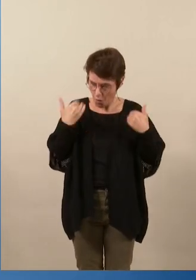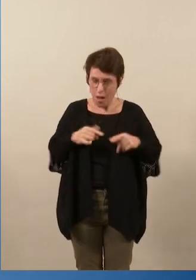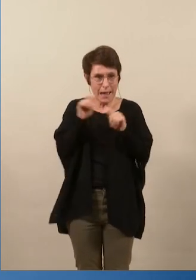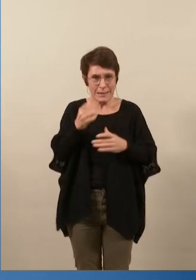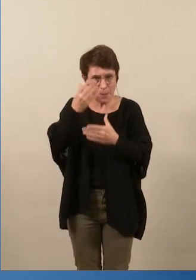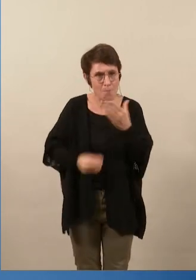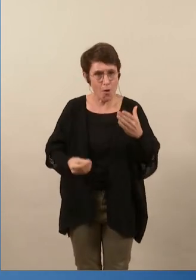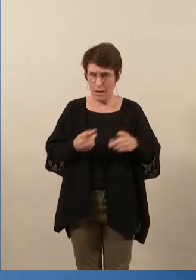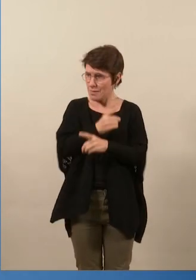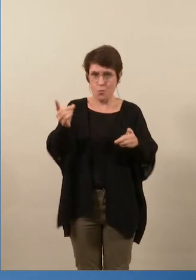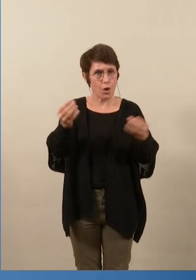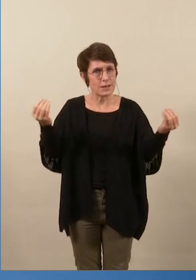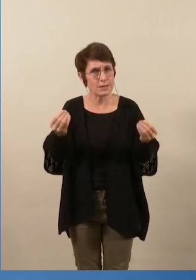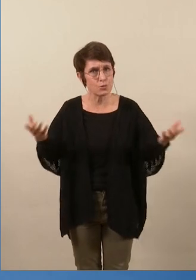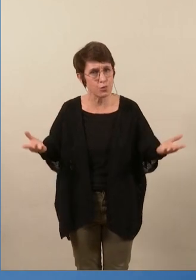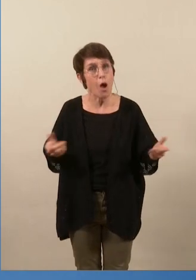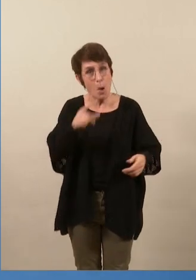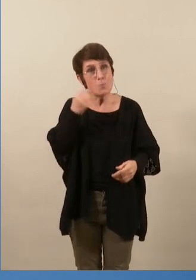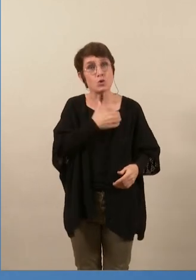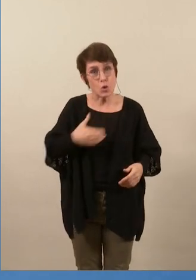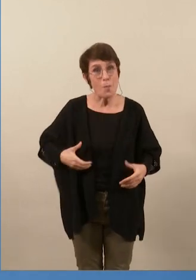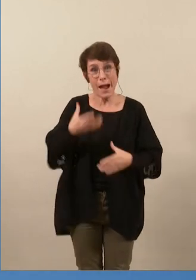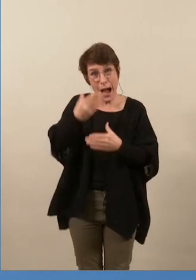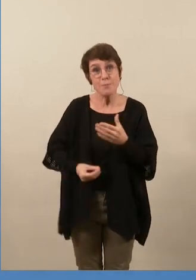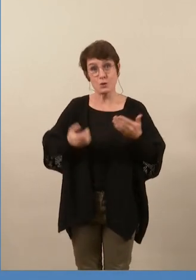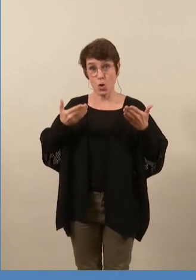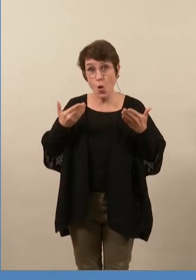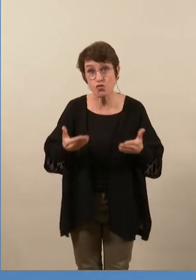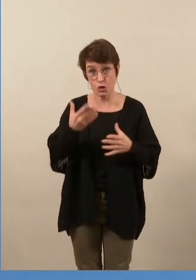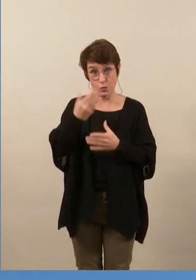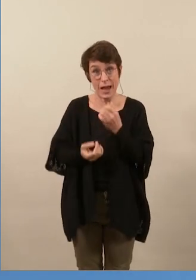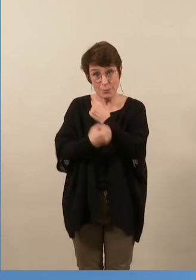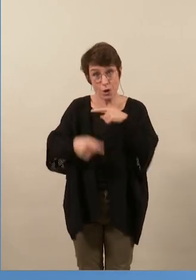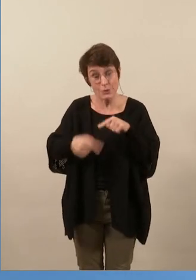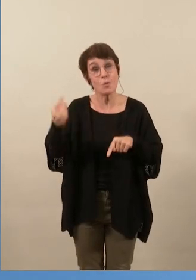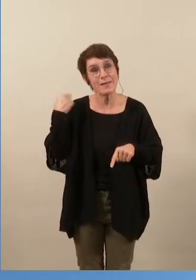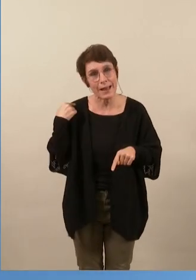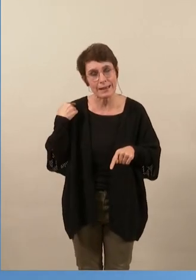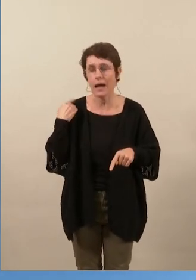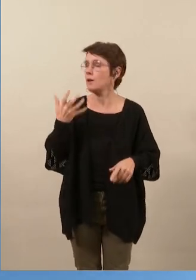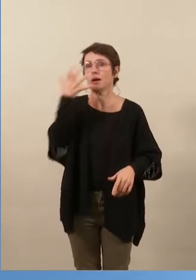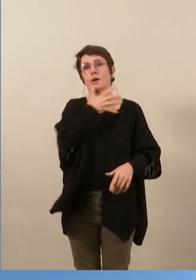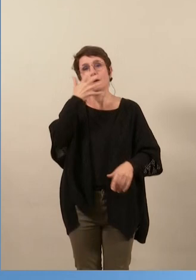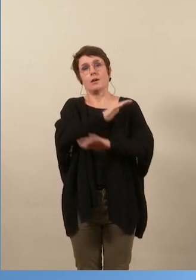démocratie et ça Monsieur le Maire absent absent aujourd'hui absent la semaine dernière c'est